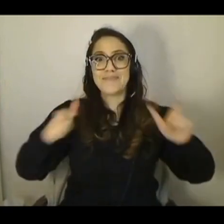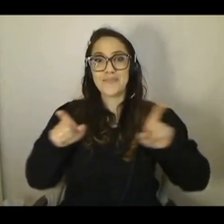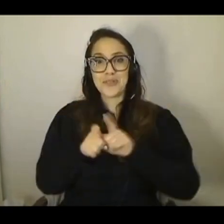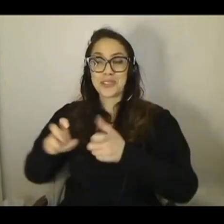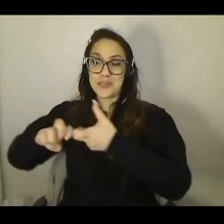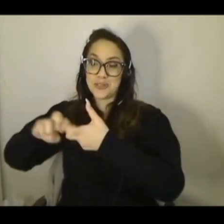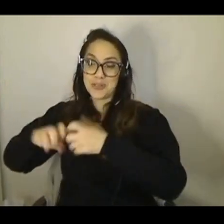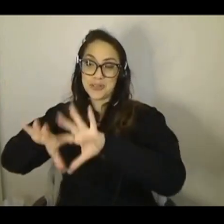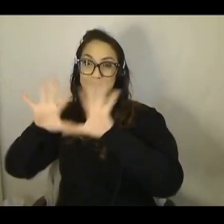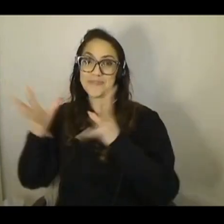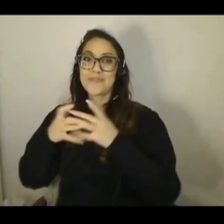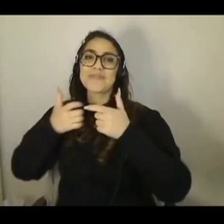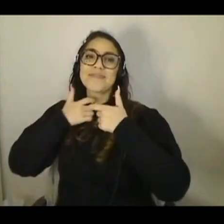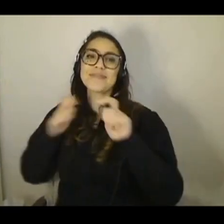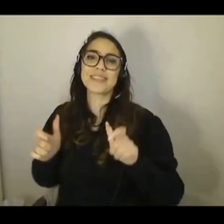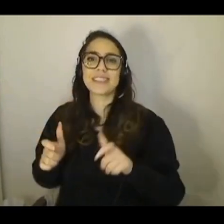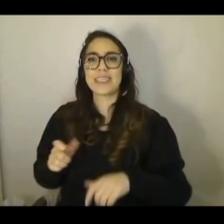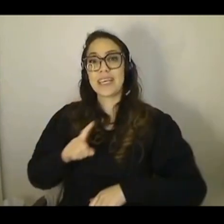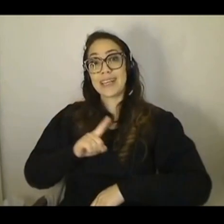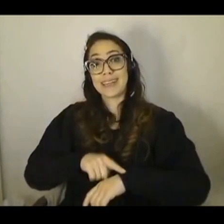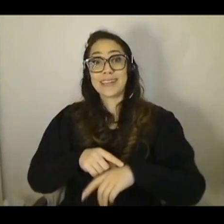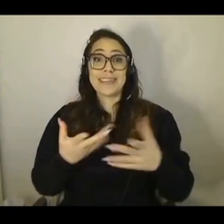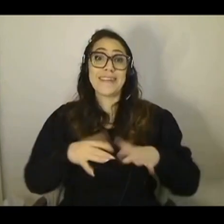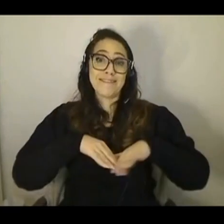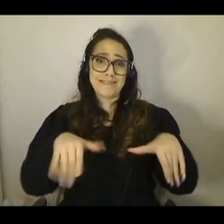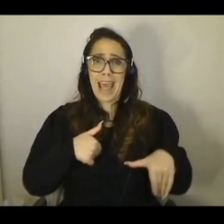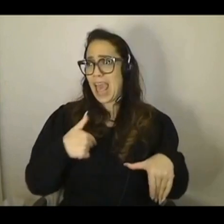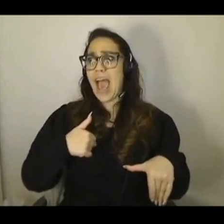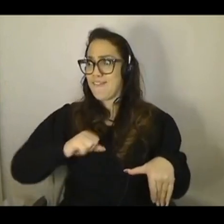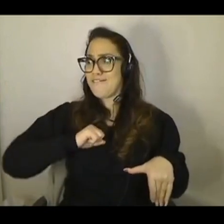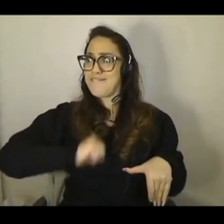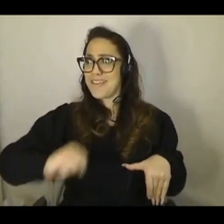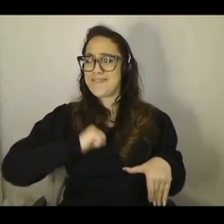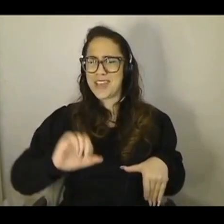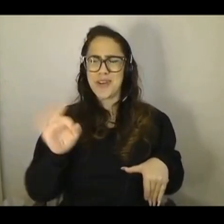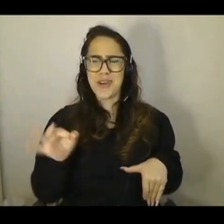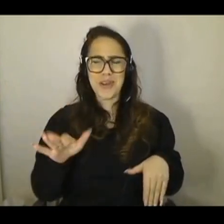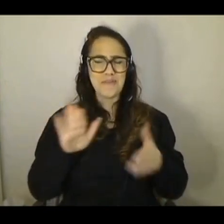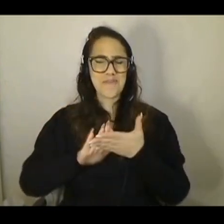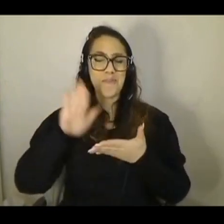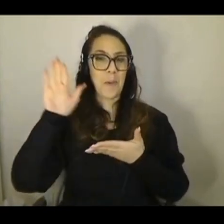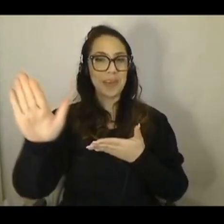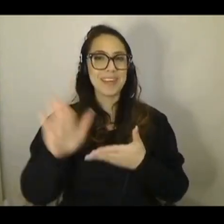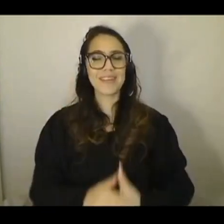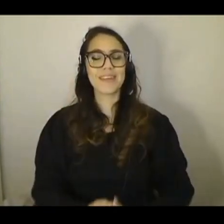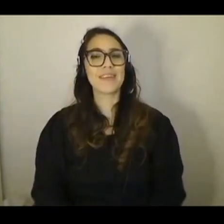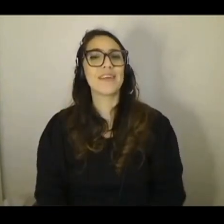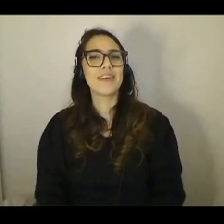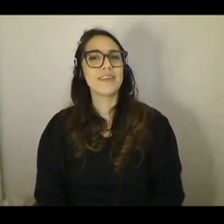est sur le temps de la fin, c'est promis, je me dépêche, je fais vite. On a quand même un échange.